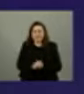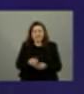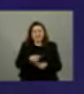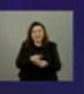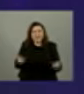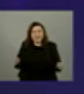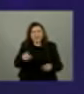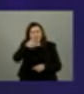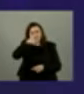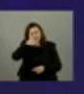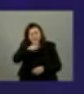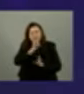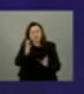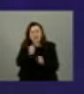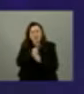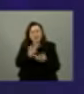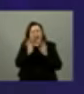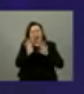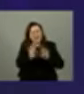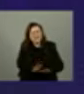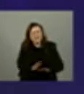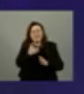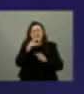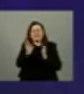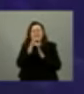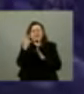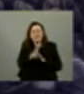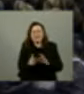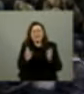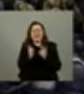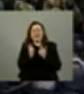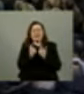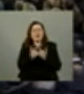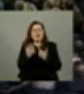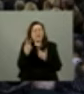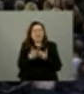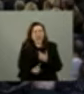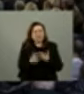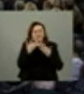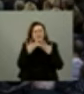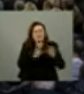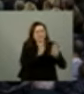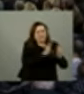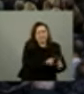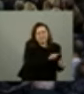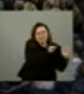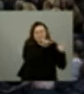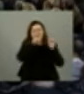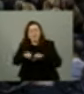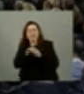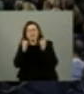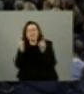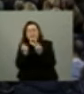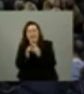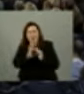αυτό ο κ. Τσίπρας. Ο κ. Τσίπρας στο μήνυμά του πήρε τα λόγια του κ. Κασελάκη. Ο κ. Κασελάκης στην πολιτική γραμματεία της